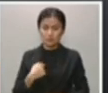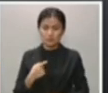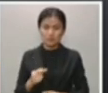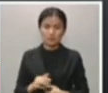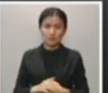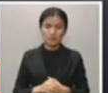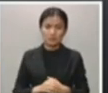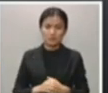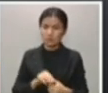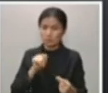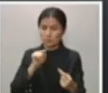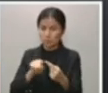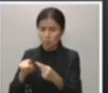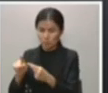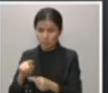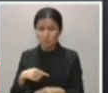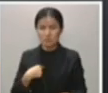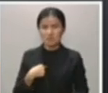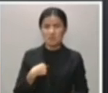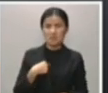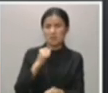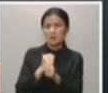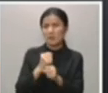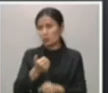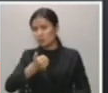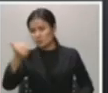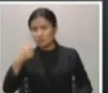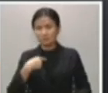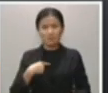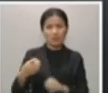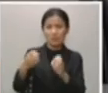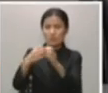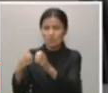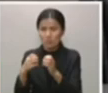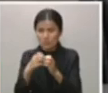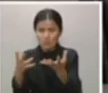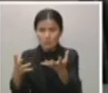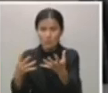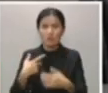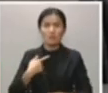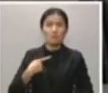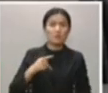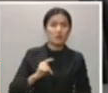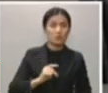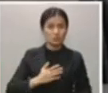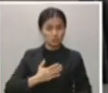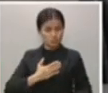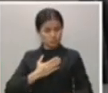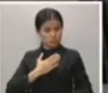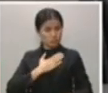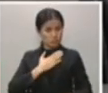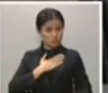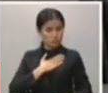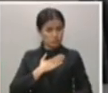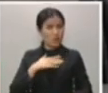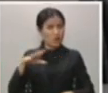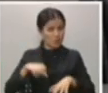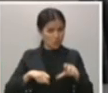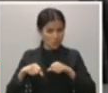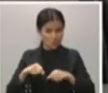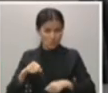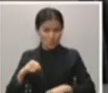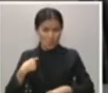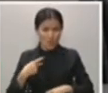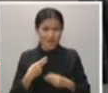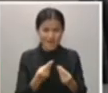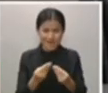ายแทรกแซงการปฏิบัติหน้าที่ประจำของข้าราชการเพื่อประโยชน์ของตนเองและพวกพ้องแทรกแซงกระ